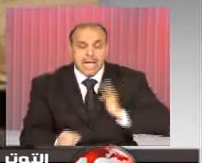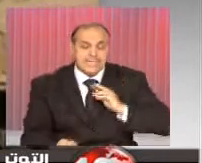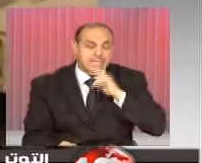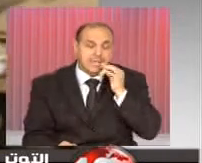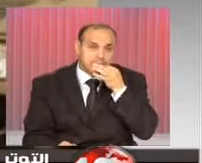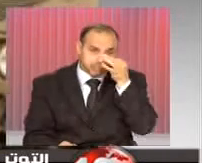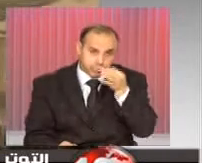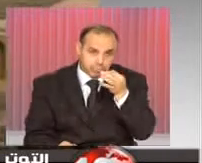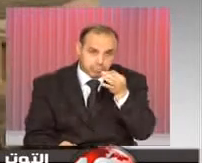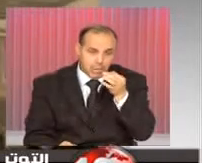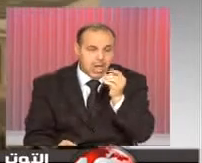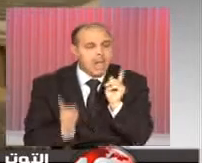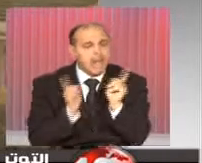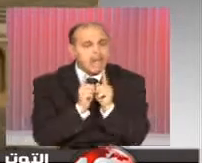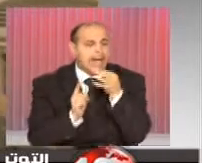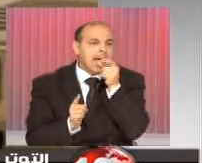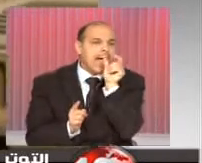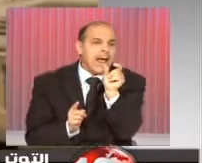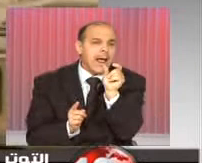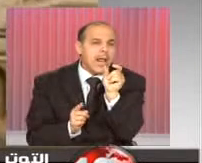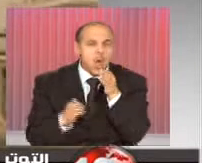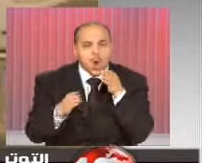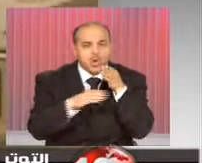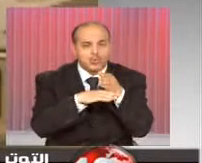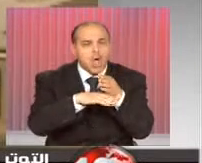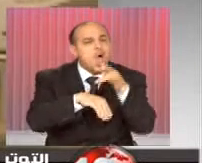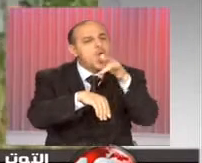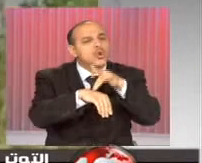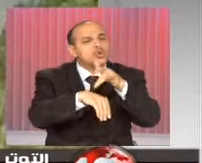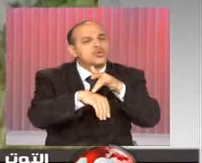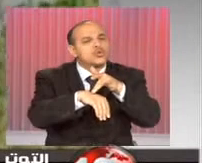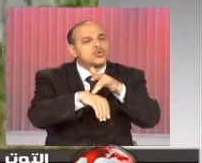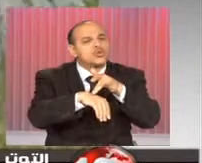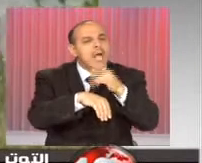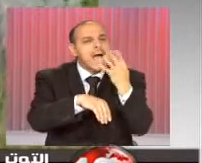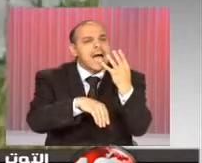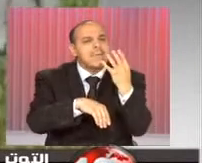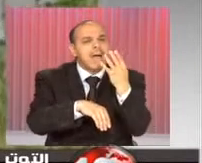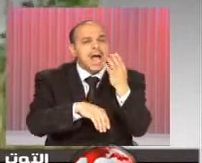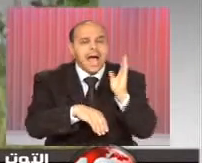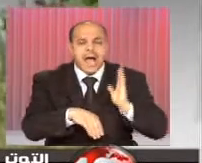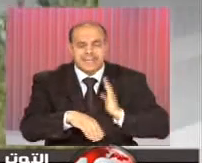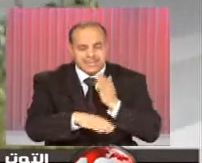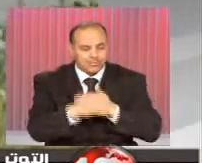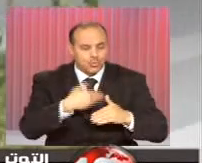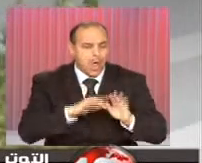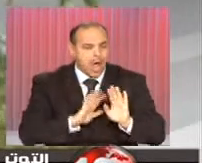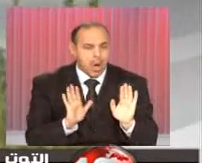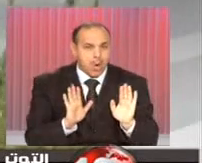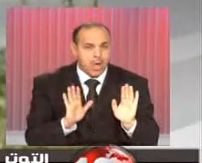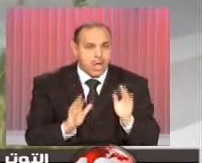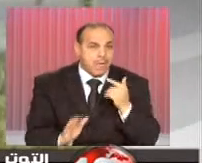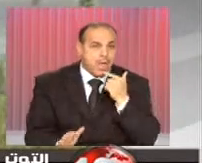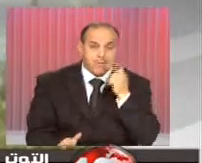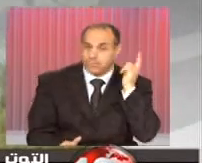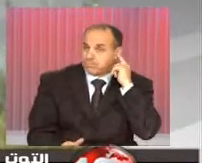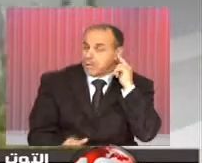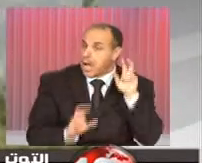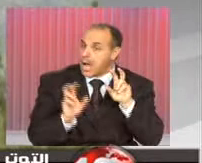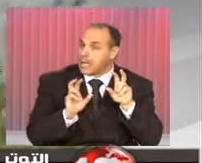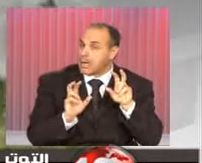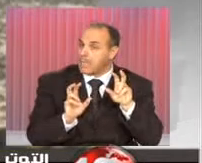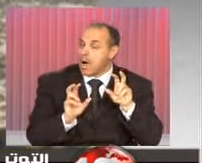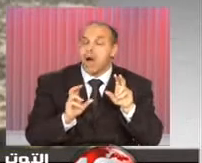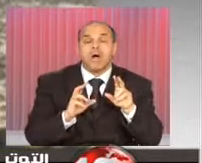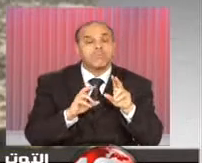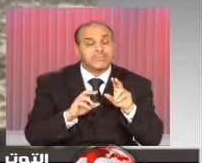الإسرائيلي اكتفى بالقول أن الهجوم تسبب في إصابة 4 جنود بجروح، فيما أشارت مصادر إعلامية إلى